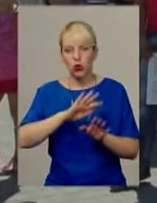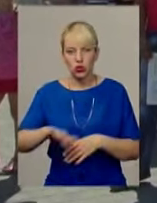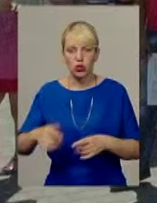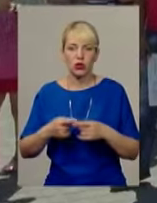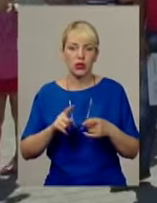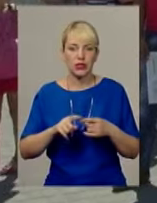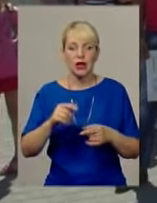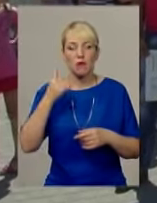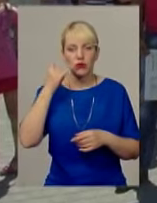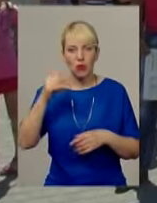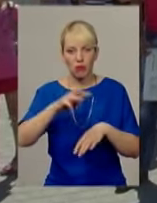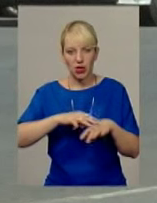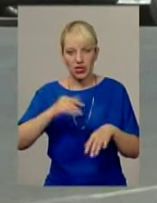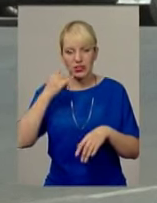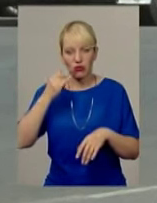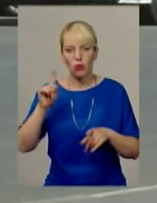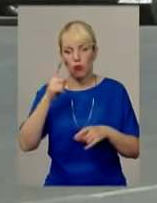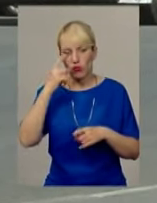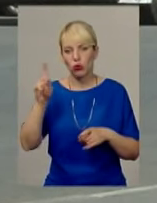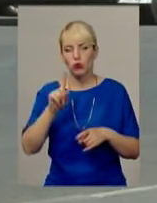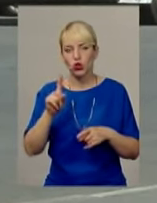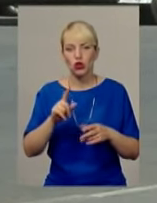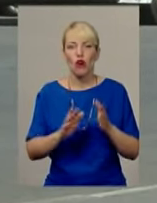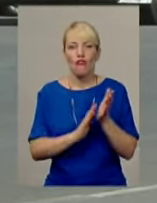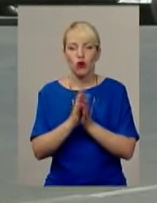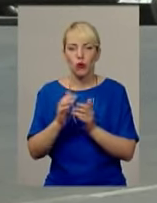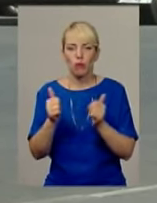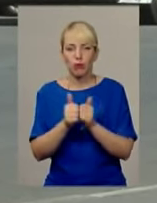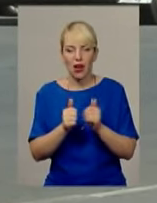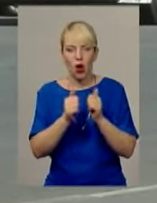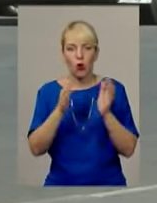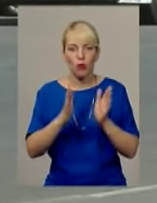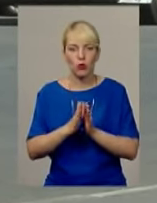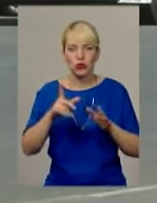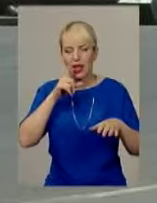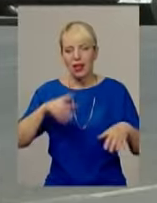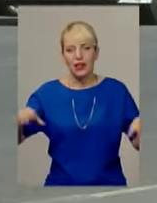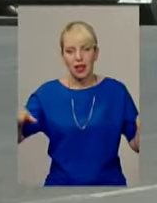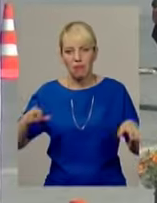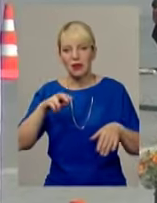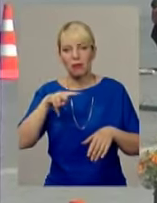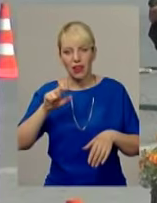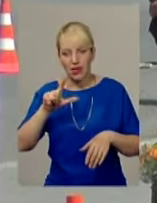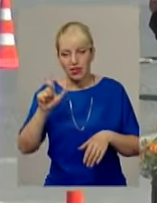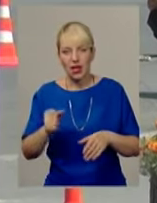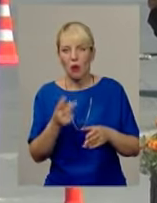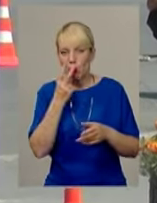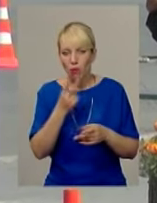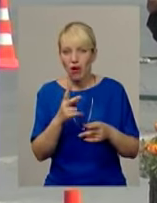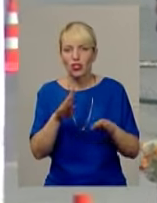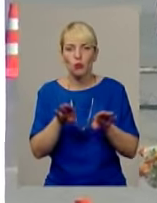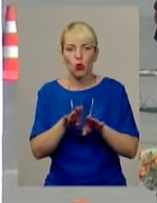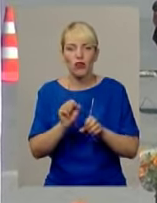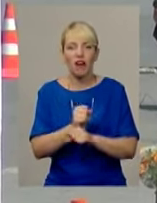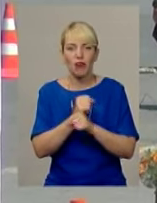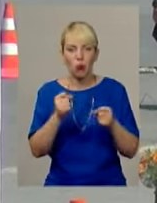міліції зателефонував чоловік та повідомив, що у клумбі біля комплексу «Лебідь-Плаза» побачив схожий на вибухівку предмет – мобільний телефон з примотаними до